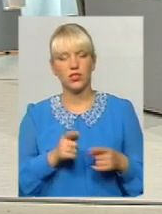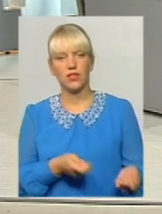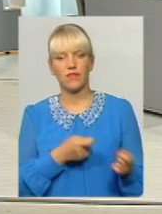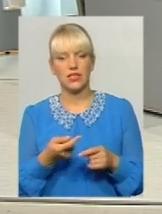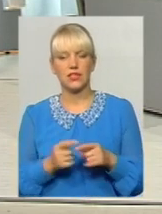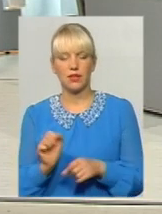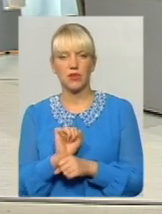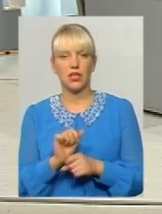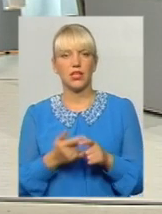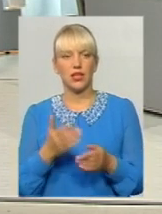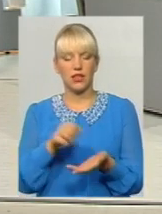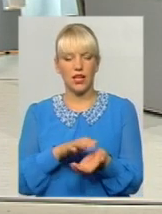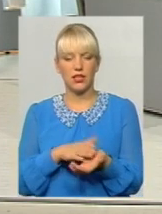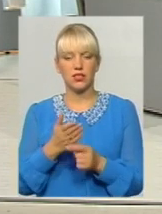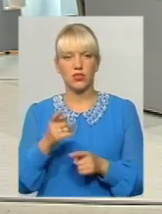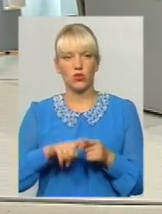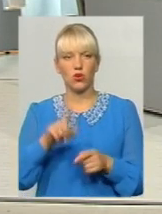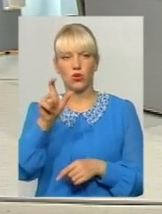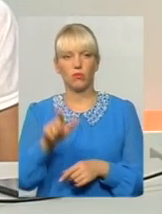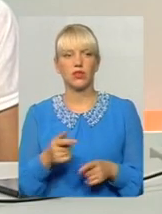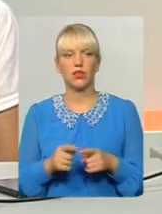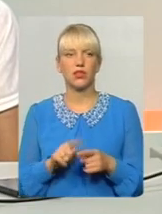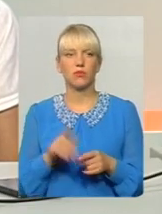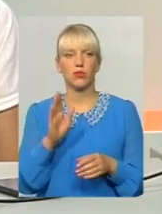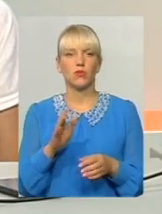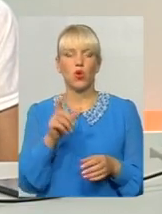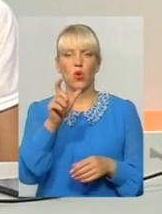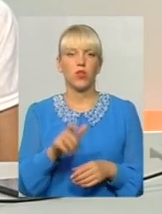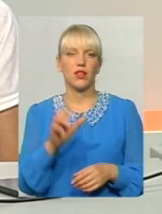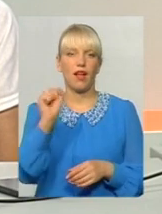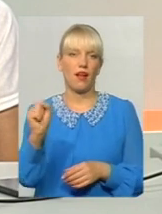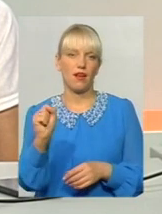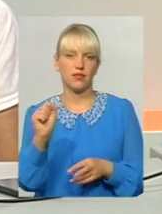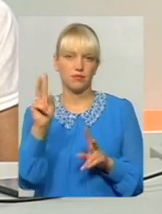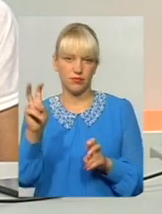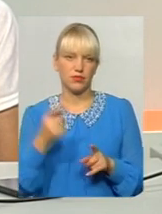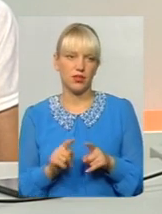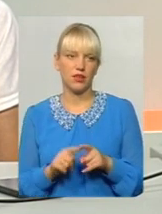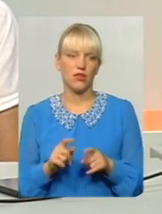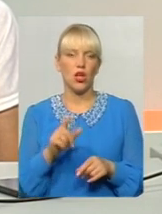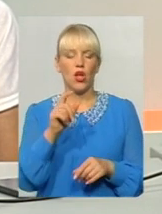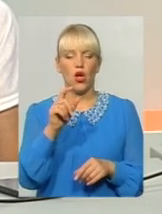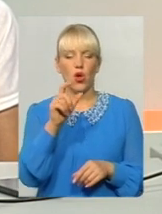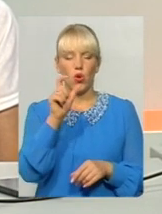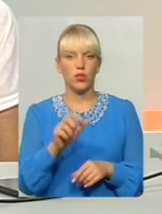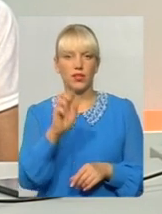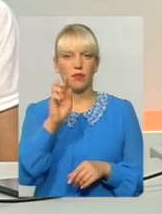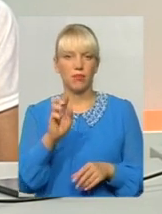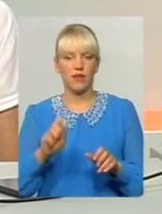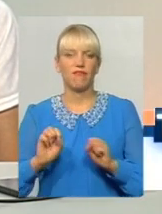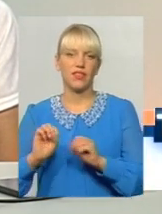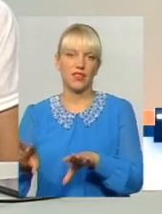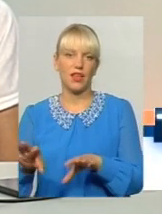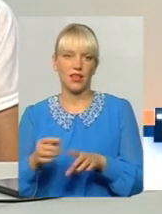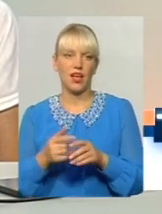дані цього громадянина. Ми будемо називати його там людиною А, до прикладу. Ця людина А віддає автомобіль людині Б, про яку ми взагалі нічого не знаємо.